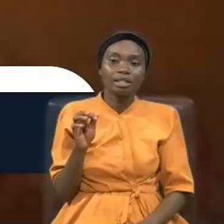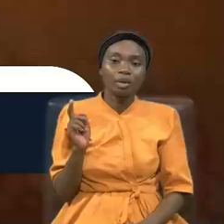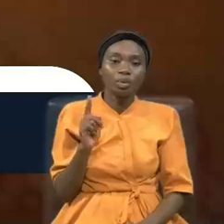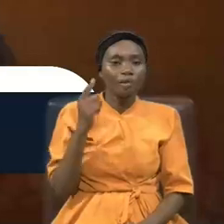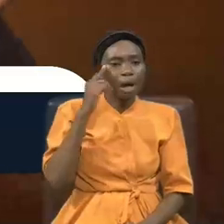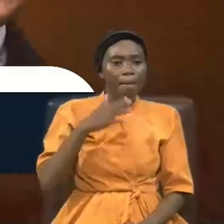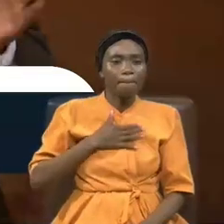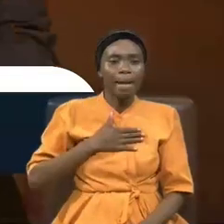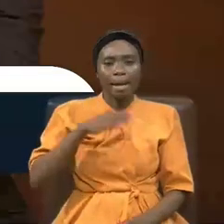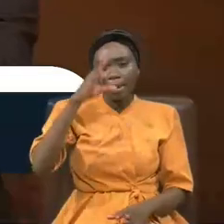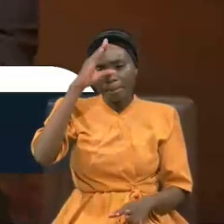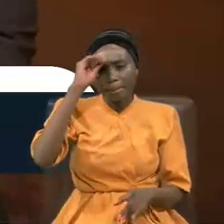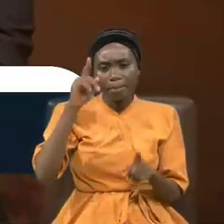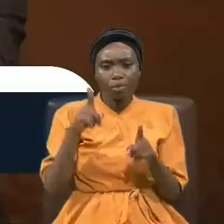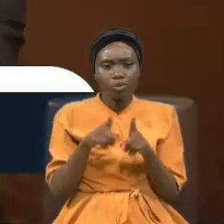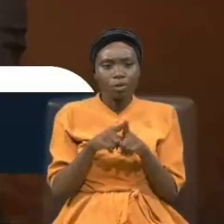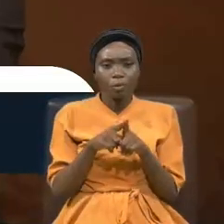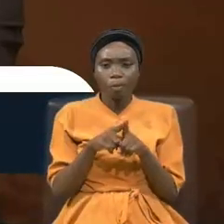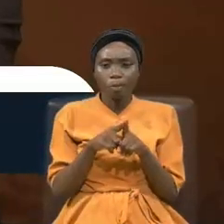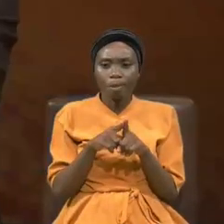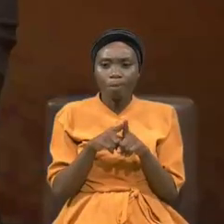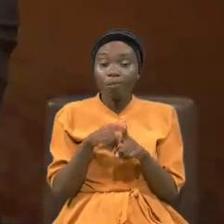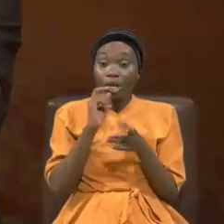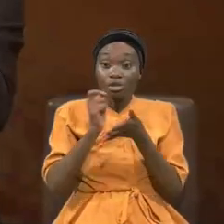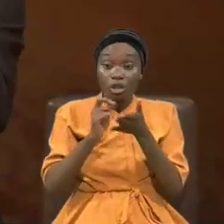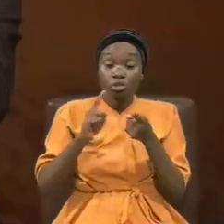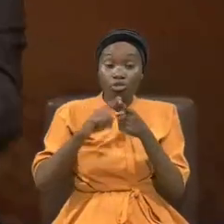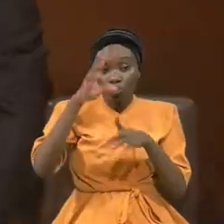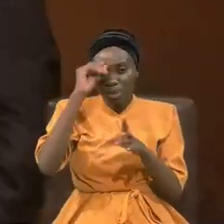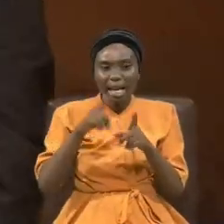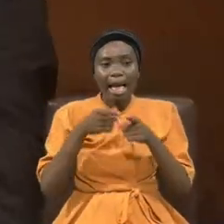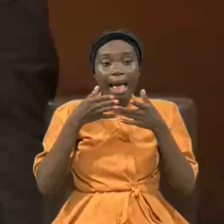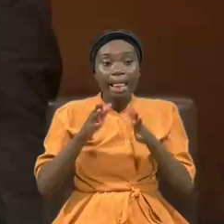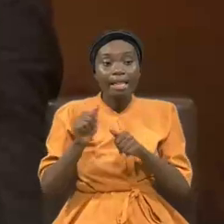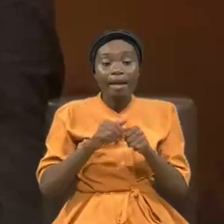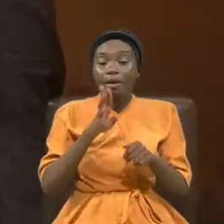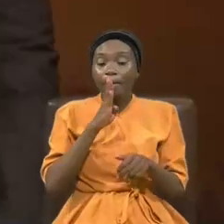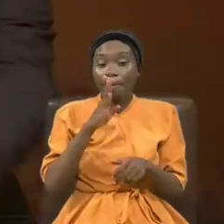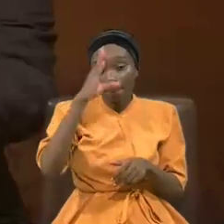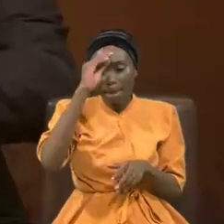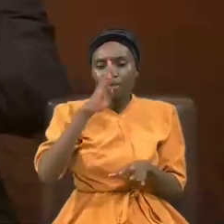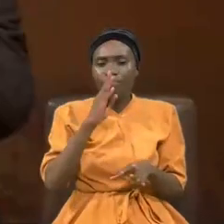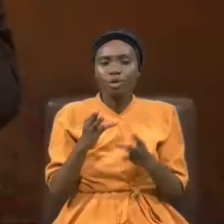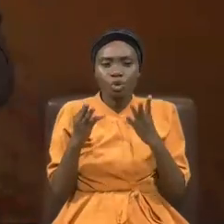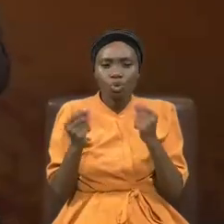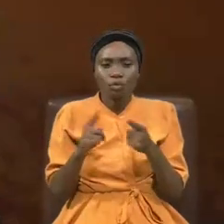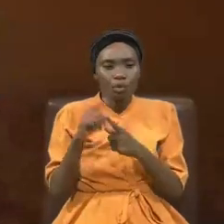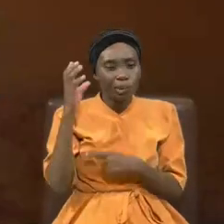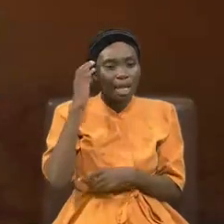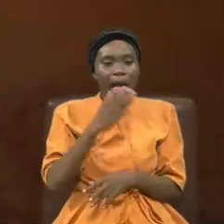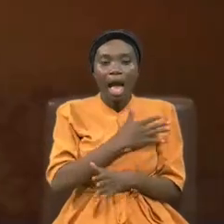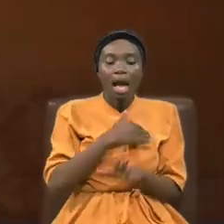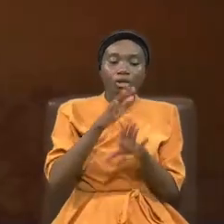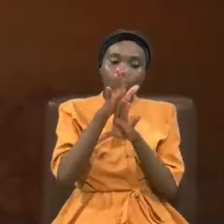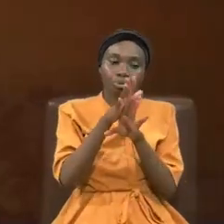mes frères bien-aimés. Il écrivait aux frères, et ainsi que tout homme soit prompt à écouter,